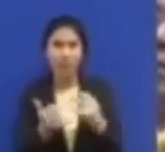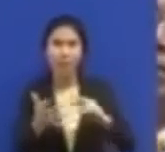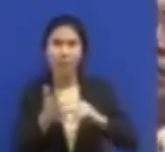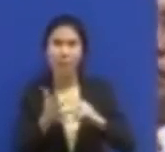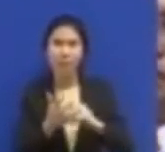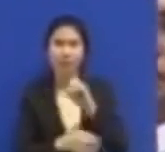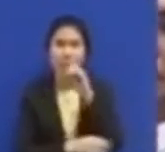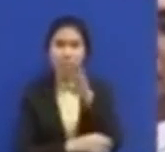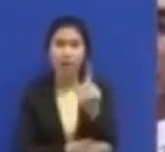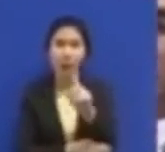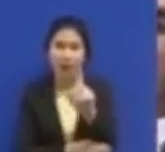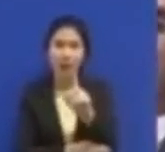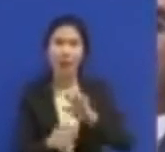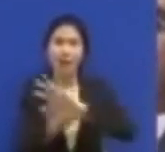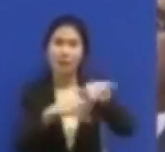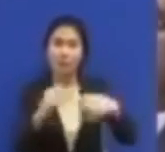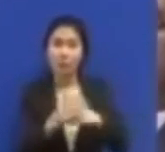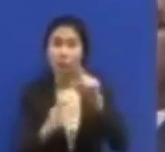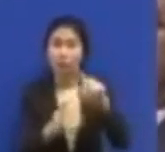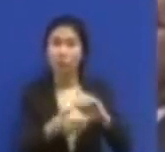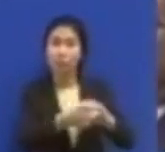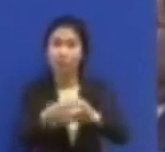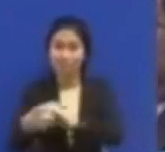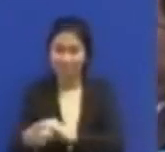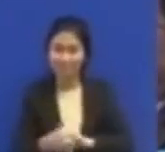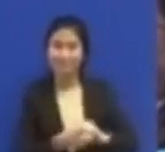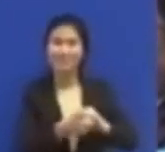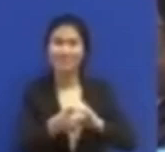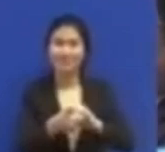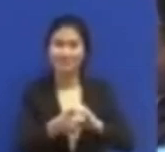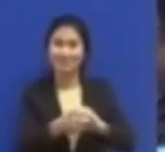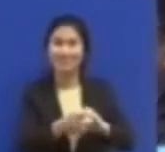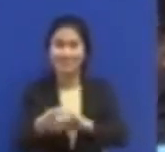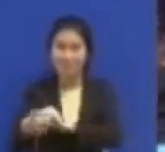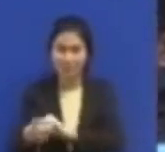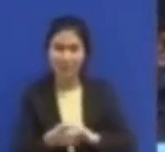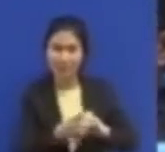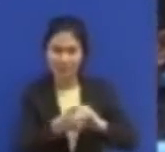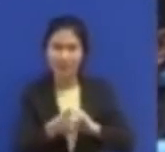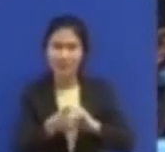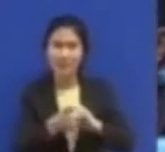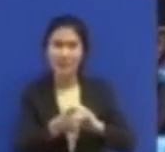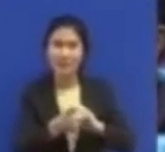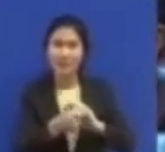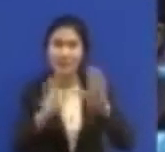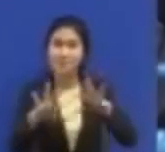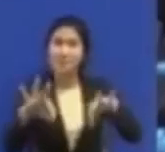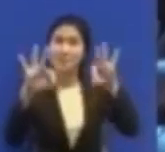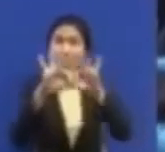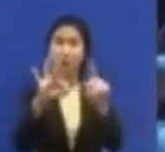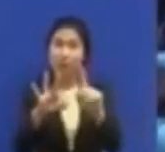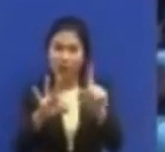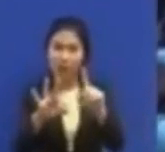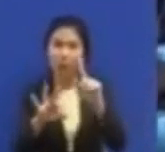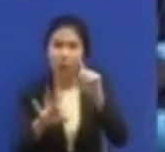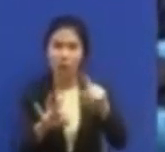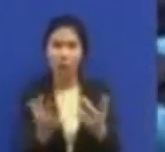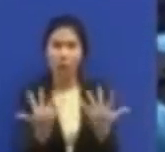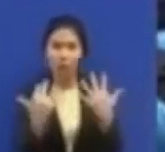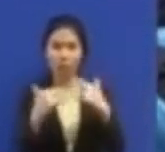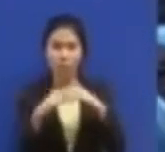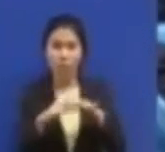ต้องมีความสามัคคีแล้วก็หลักใหญ่คือหมายความว่าต้องร่วมมือร่วมแรงร่วมใจ